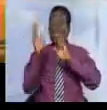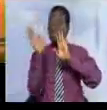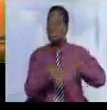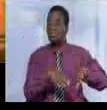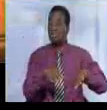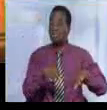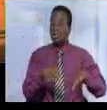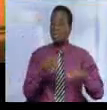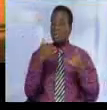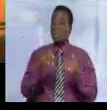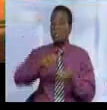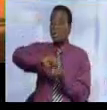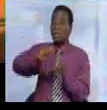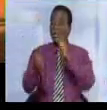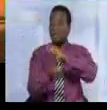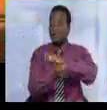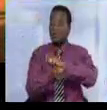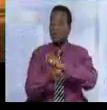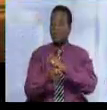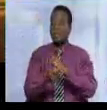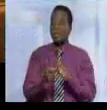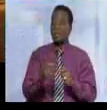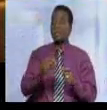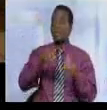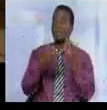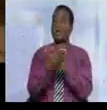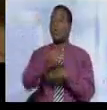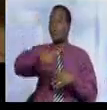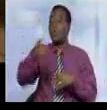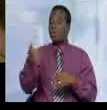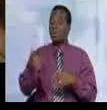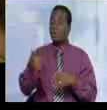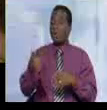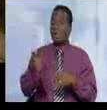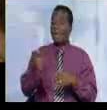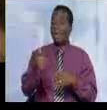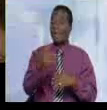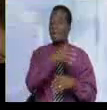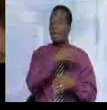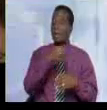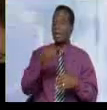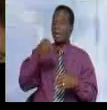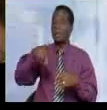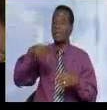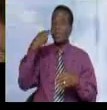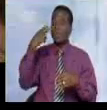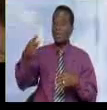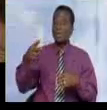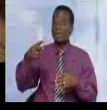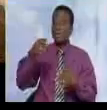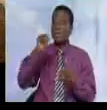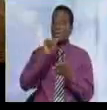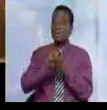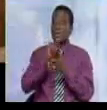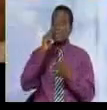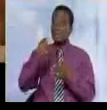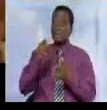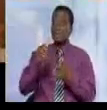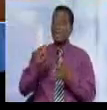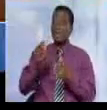au biodégradable. L'aspect physique est comme les sachets ordinaires que nous voyons. La composition